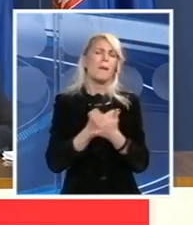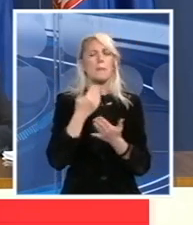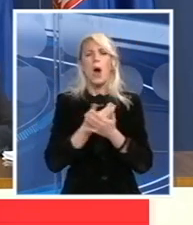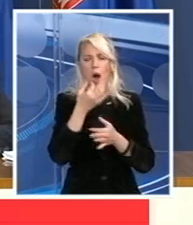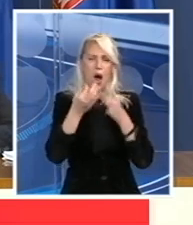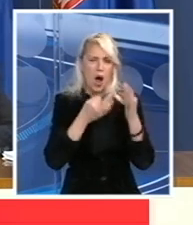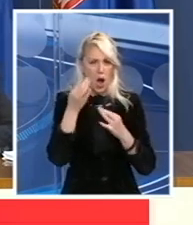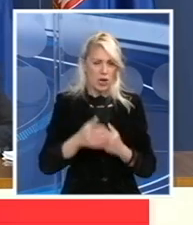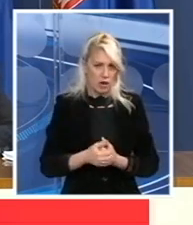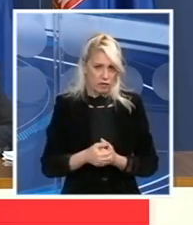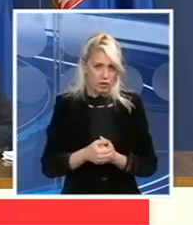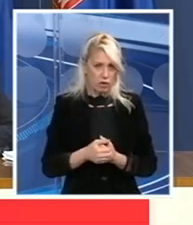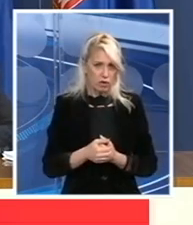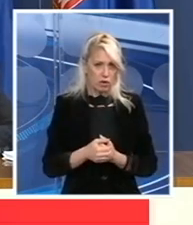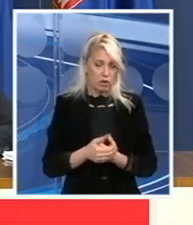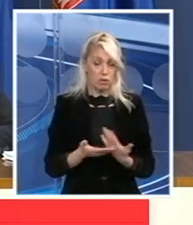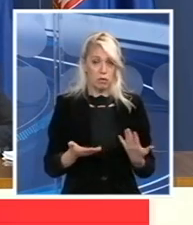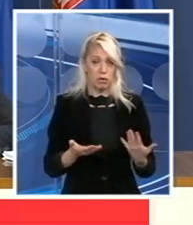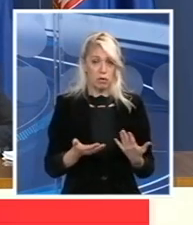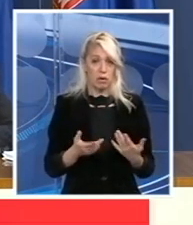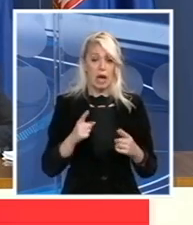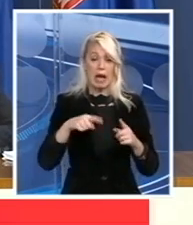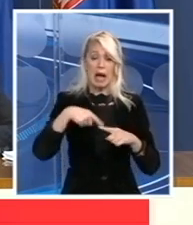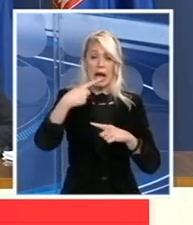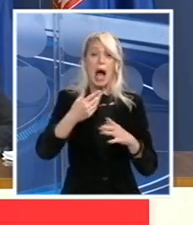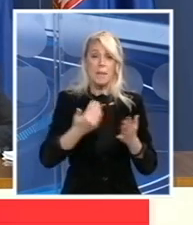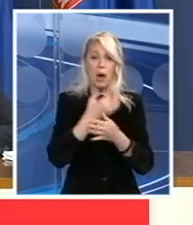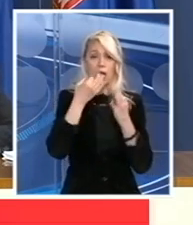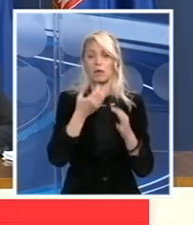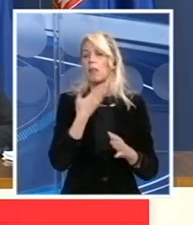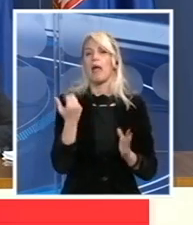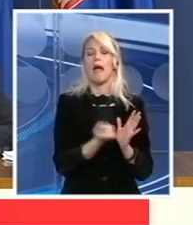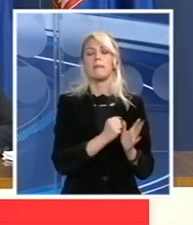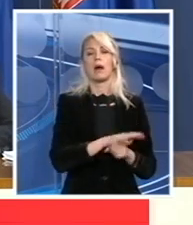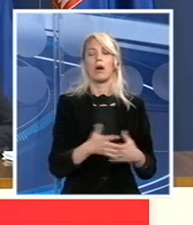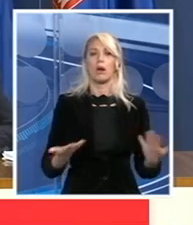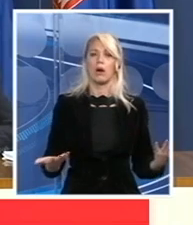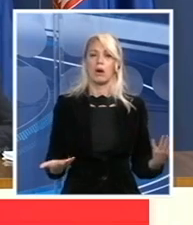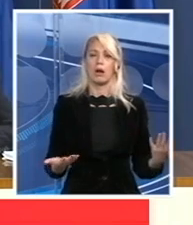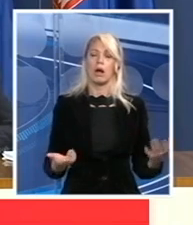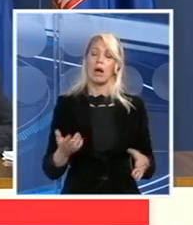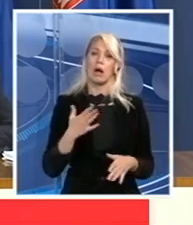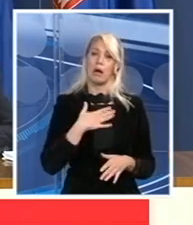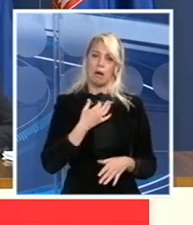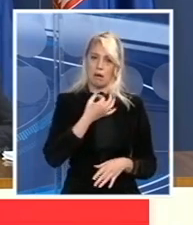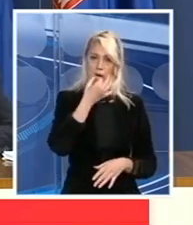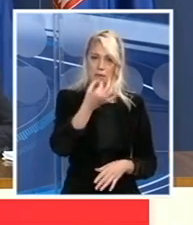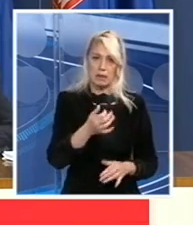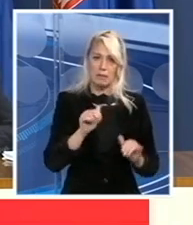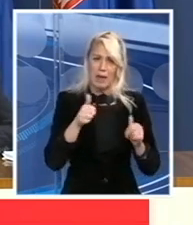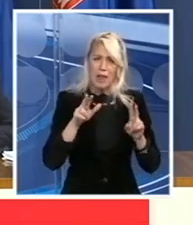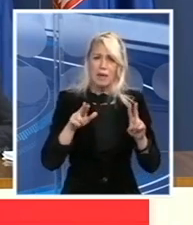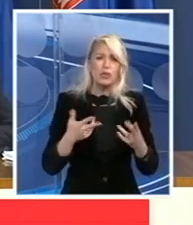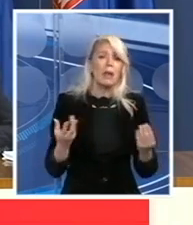ponovo. U ponovljem testiranju nisu bili pozitivni na sve to. Moje pitanje je da li može da se na bilo kakav način preduprede ovakve